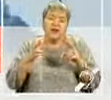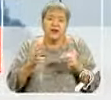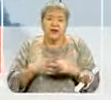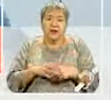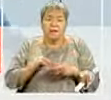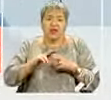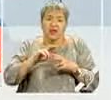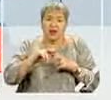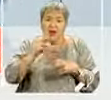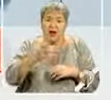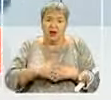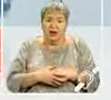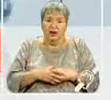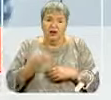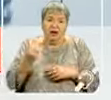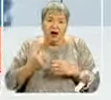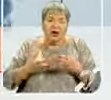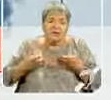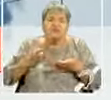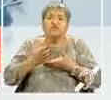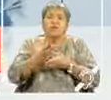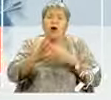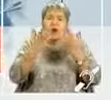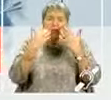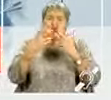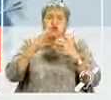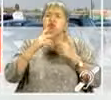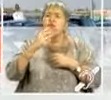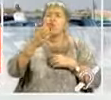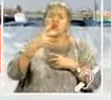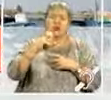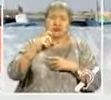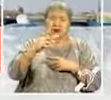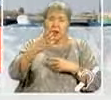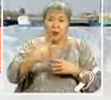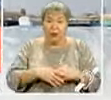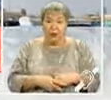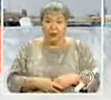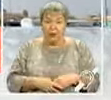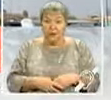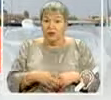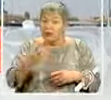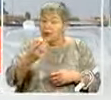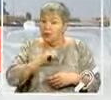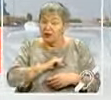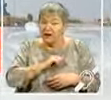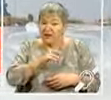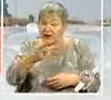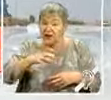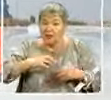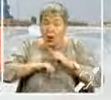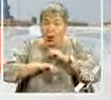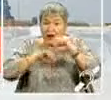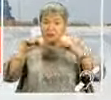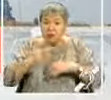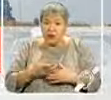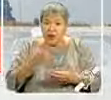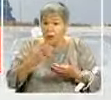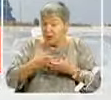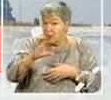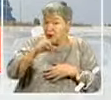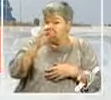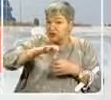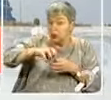care determină aceste degajări masive de fum. Aveți vreodată riscul unei explozii, având în vedere că sunt și butelii aici?